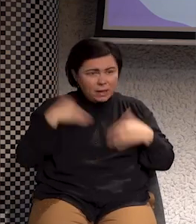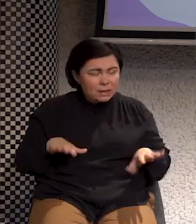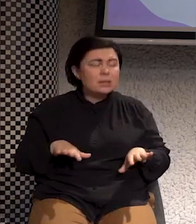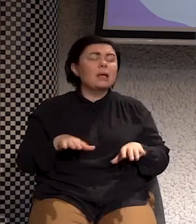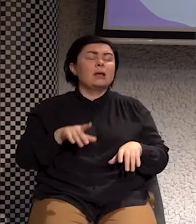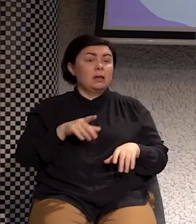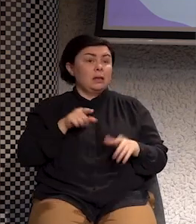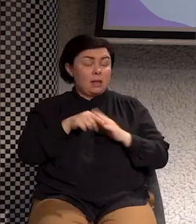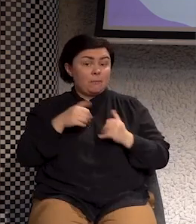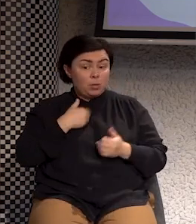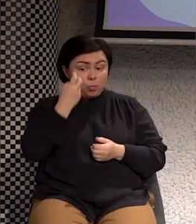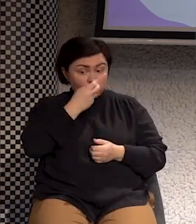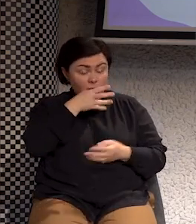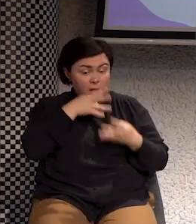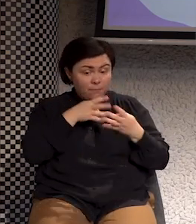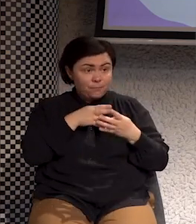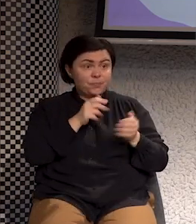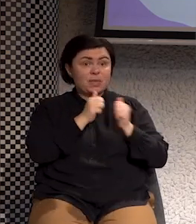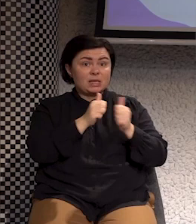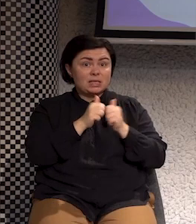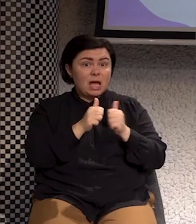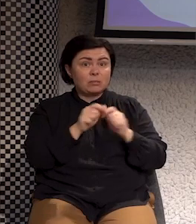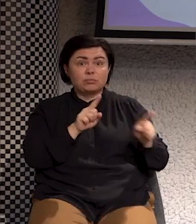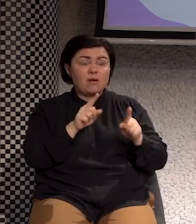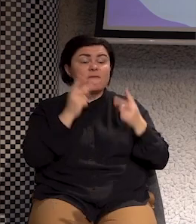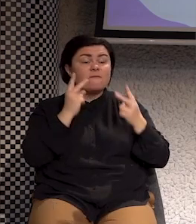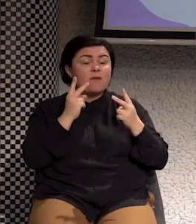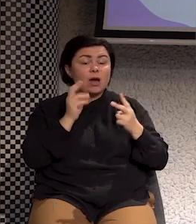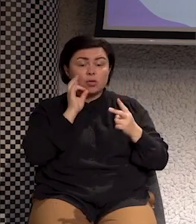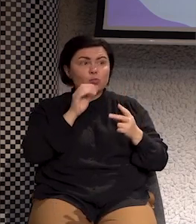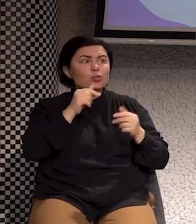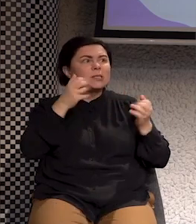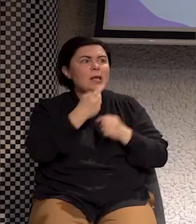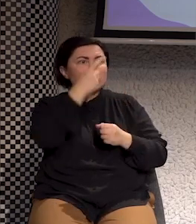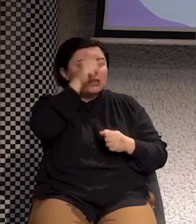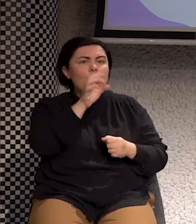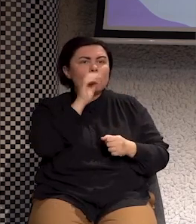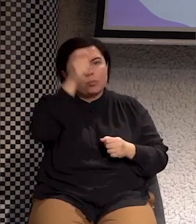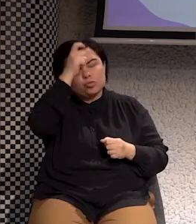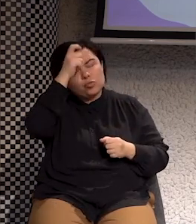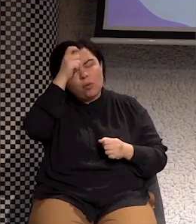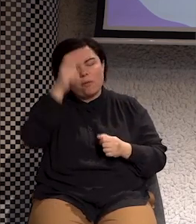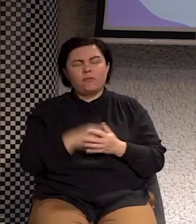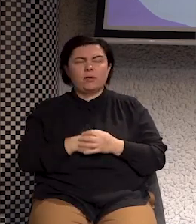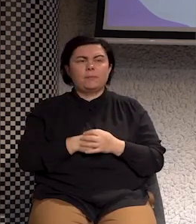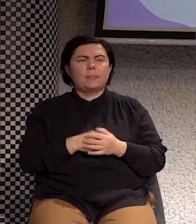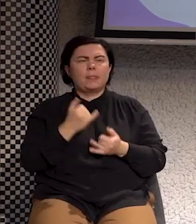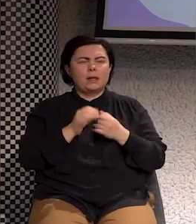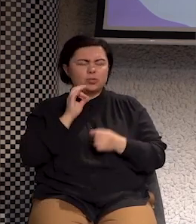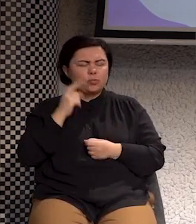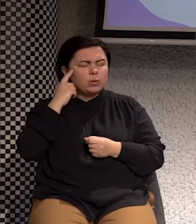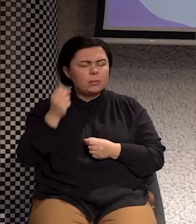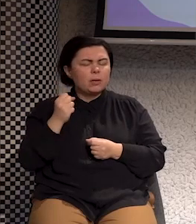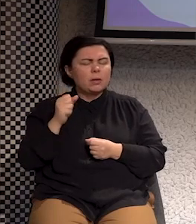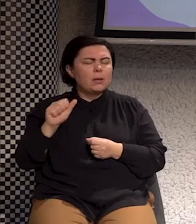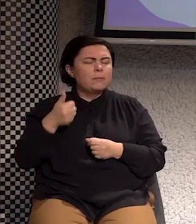też odkrywcze i wspaniałe w tym raporcie, to rola właśnie znaczącej, ważnej, dobrej osoby. I o tyle, ile pamiętam, tam